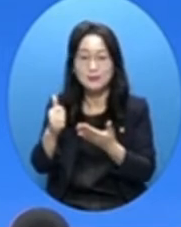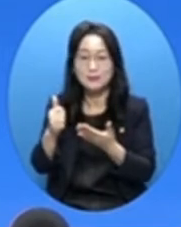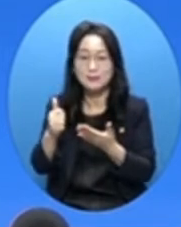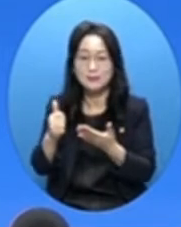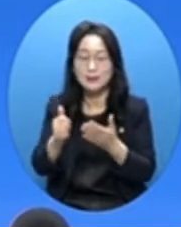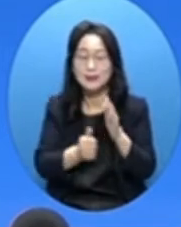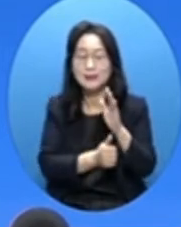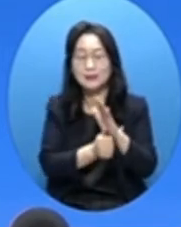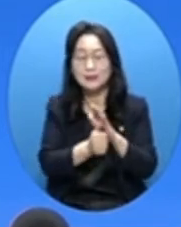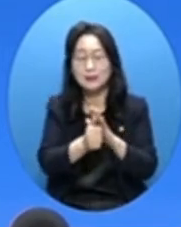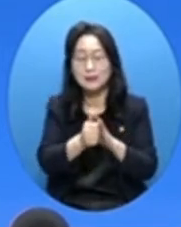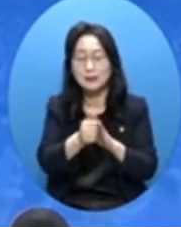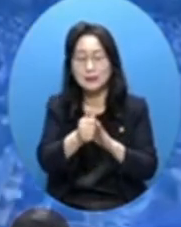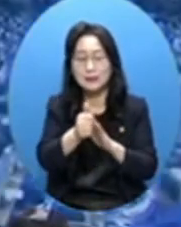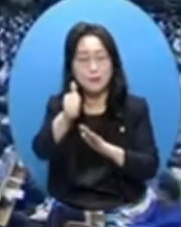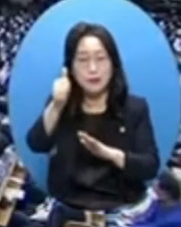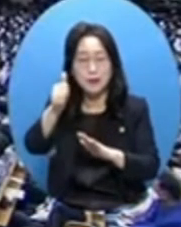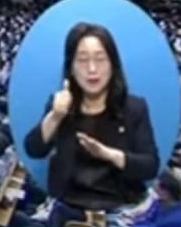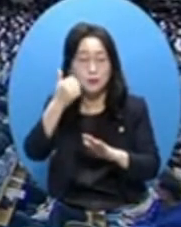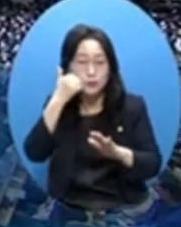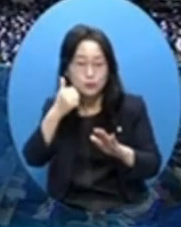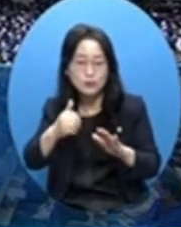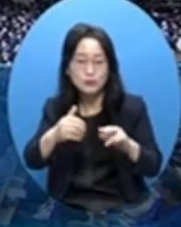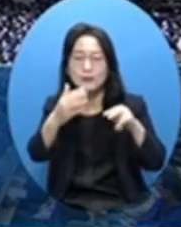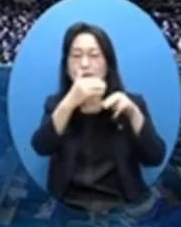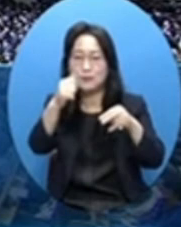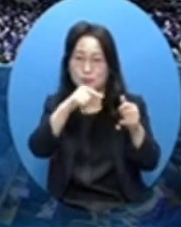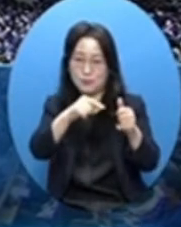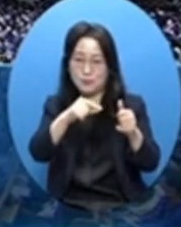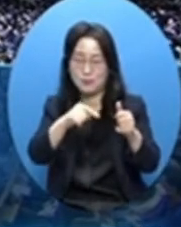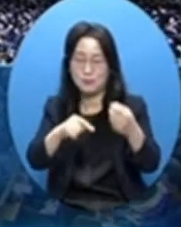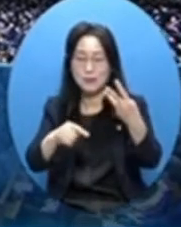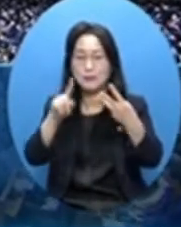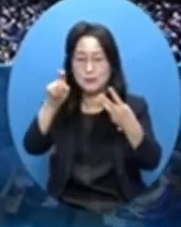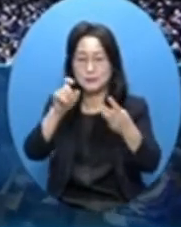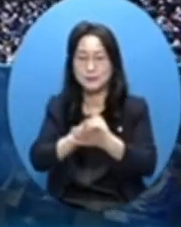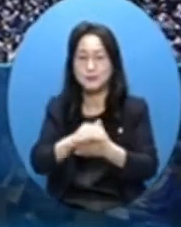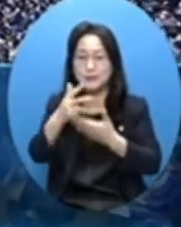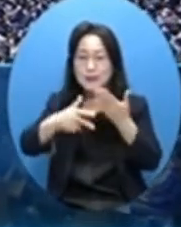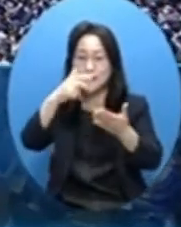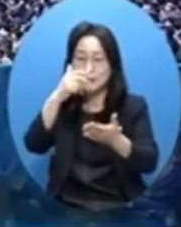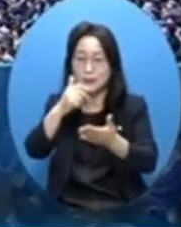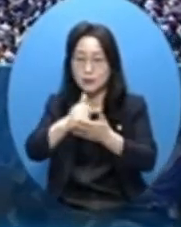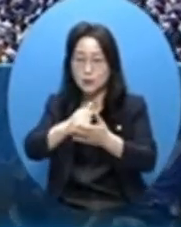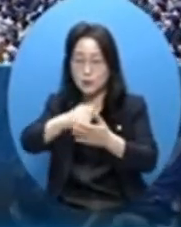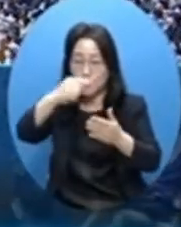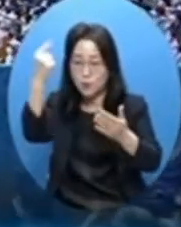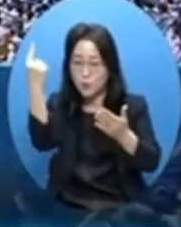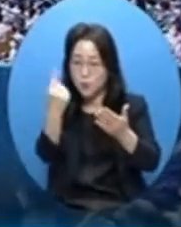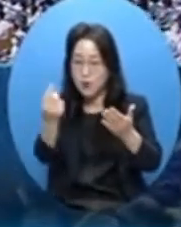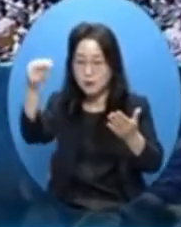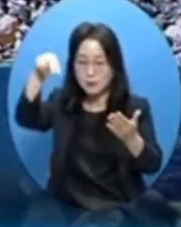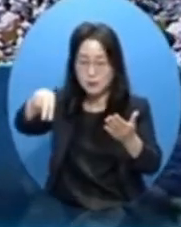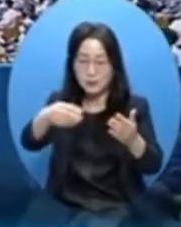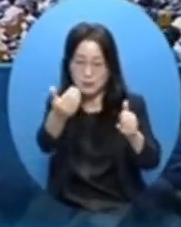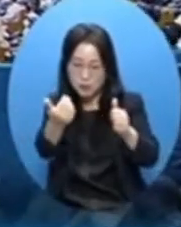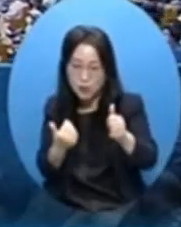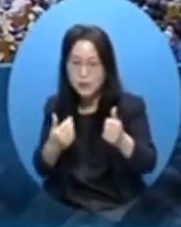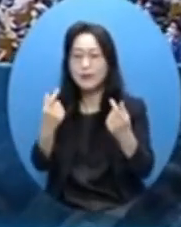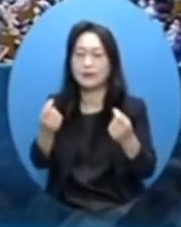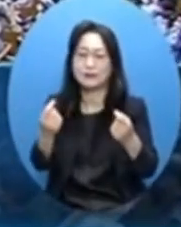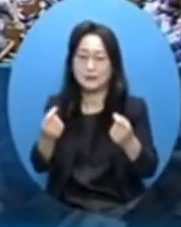치 말 등 뿌린 3회를 부르십니다 3 회상 3장씩 됩니다 야외 겠어 임하여 서서 전과 같이